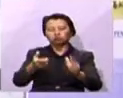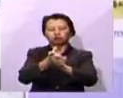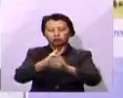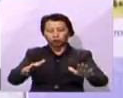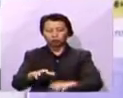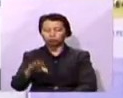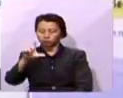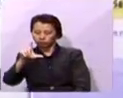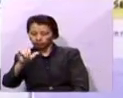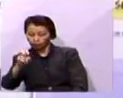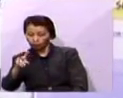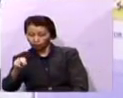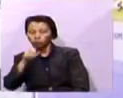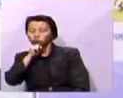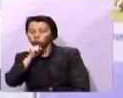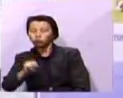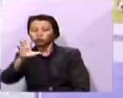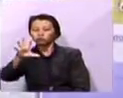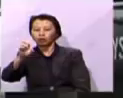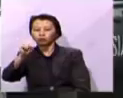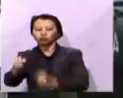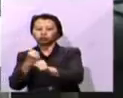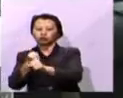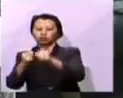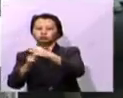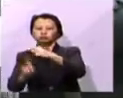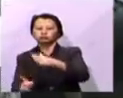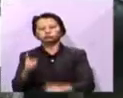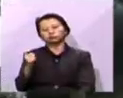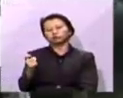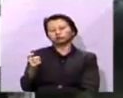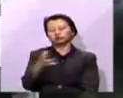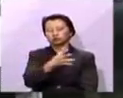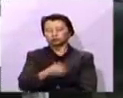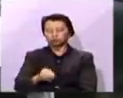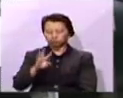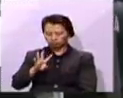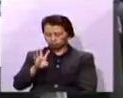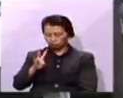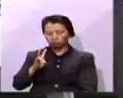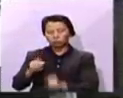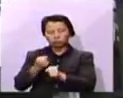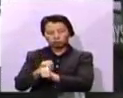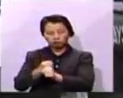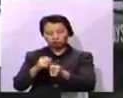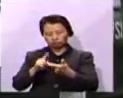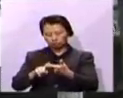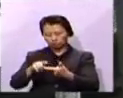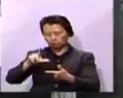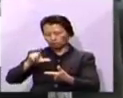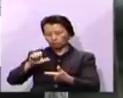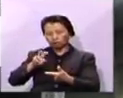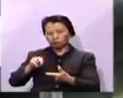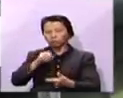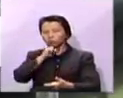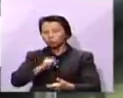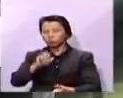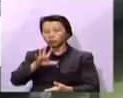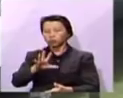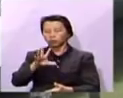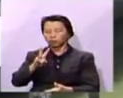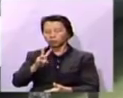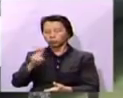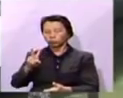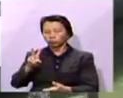Chai Man, 50 tahun, lemas. Sementara itu, Liu Kongan, 47 tahun dan Liang Pu Zeng, 62